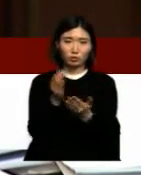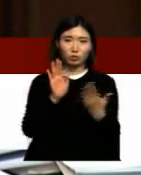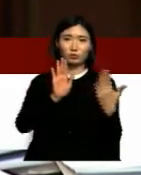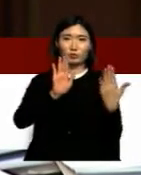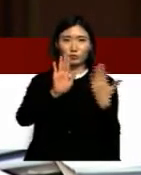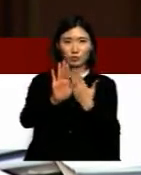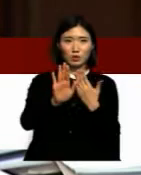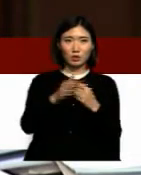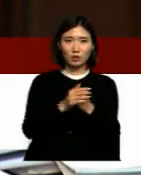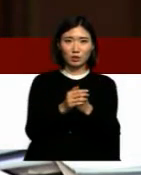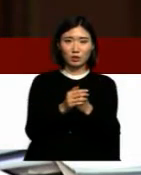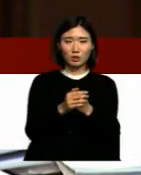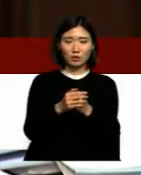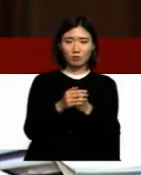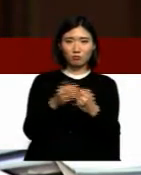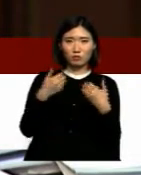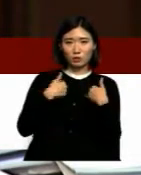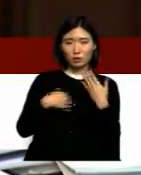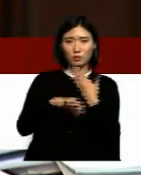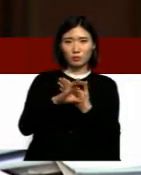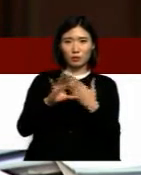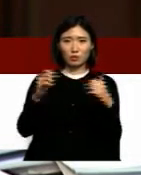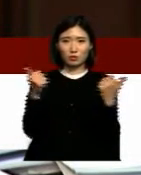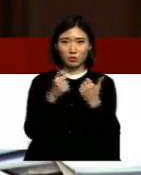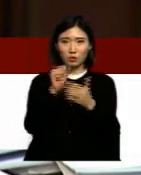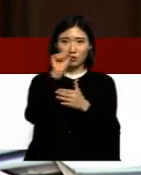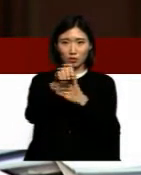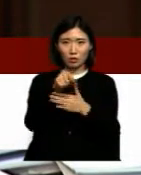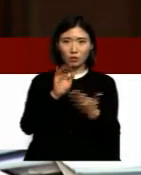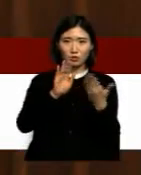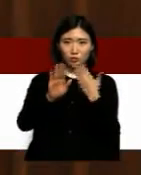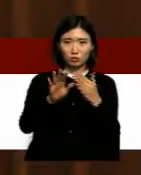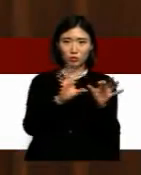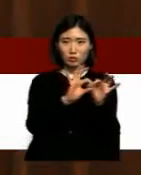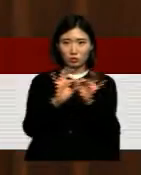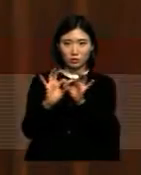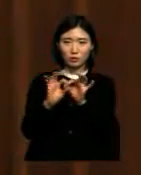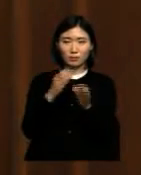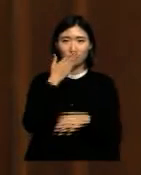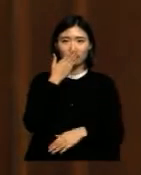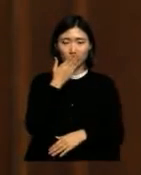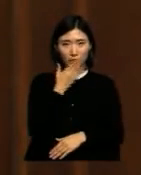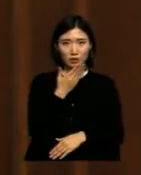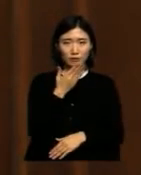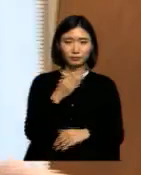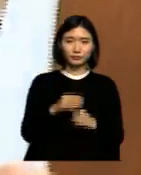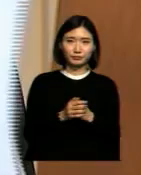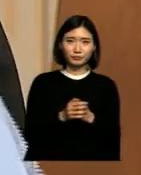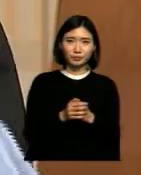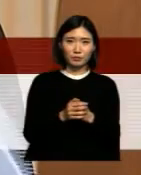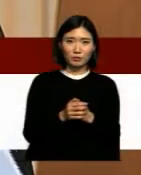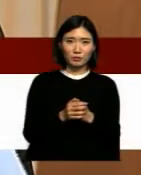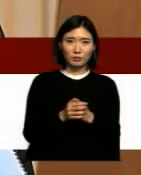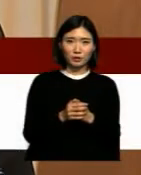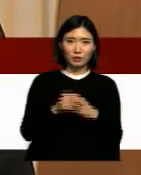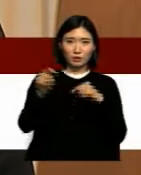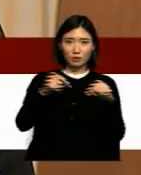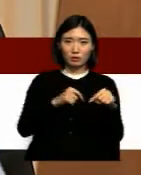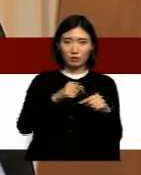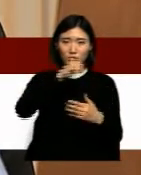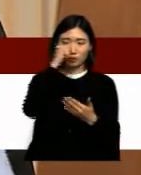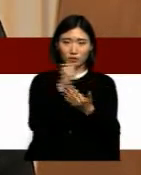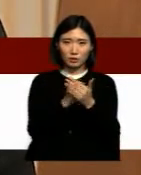그 이후에 더 필요하다면 의회 승인을 거쳐서 연장할 수 있다. 이렇게 적어놔야 행정이 정상적인